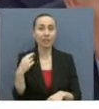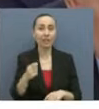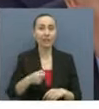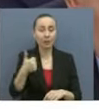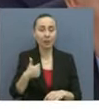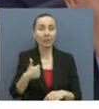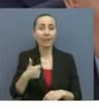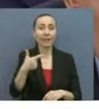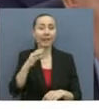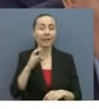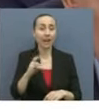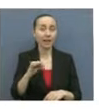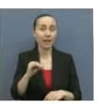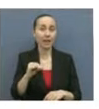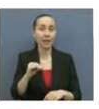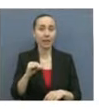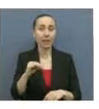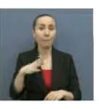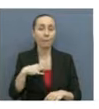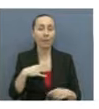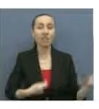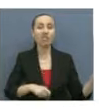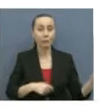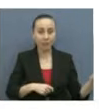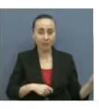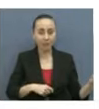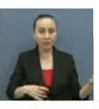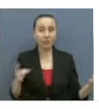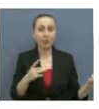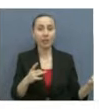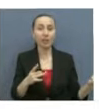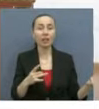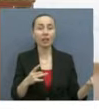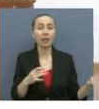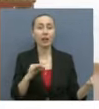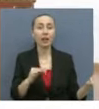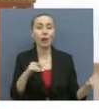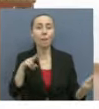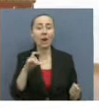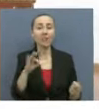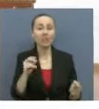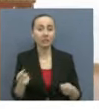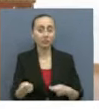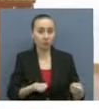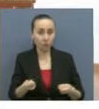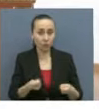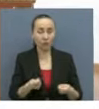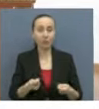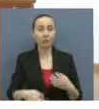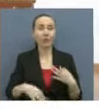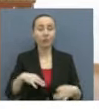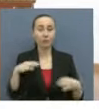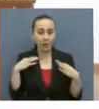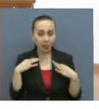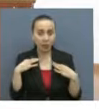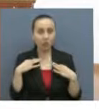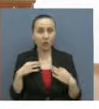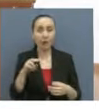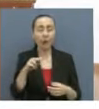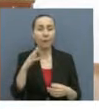Был прокурором Жамбылского района, Кордайского района, Панфиловского, руководил прокуратурой Панфиловского